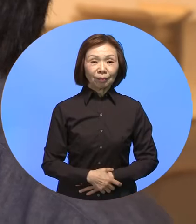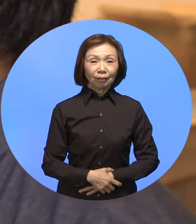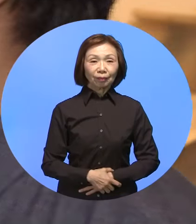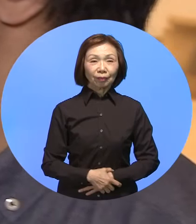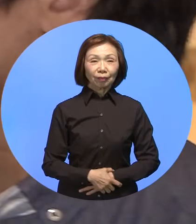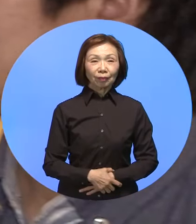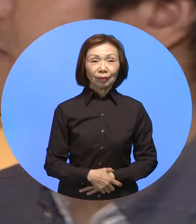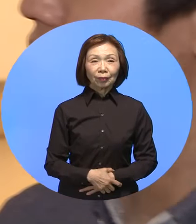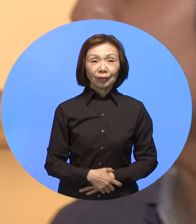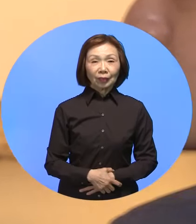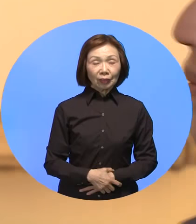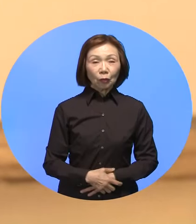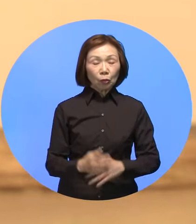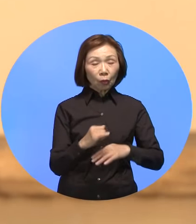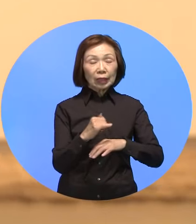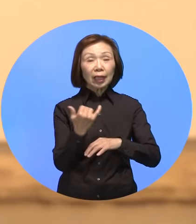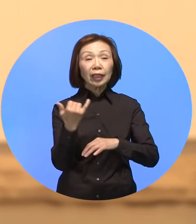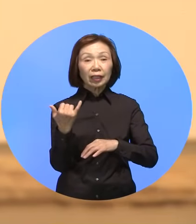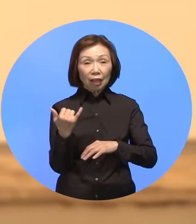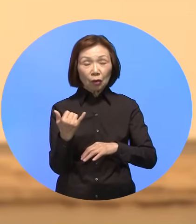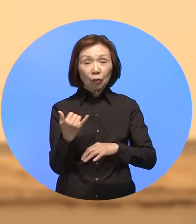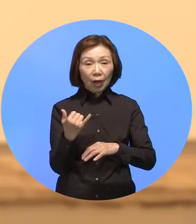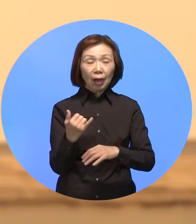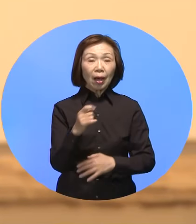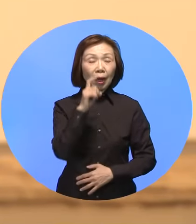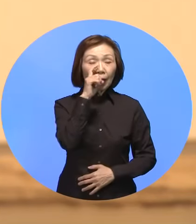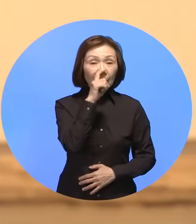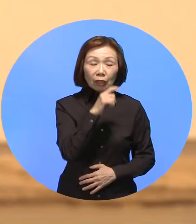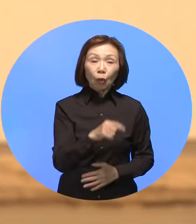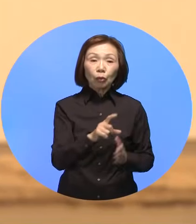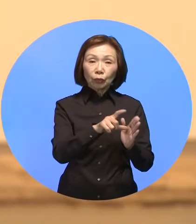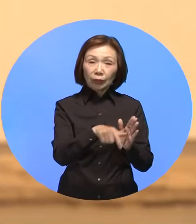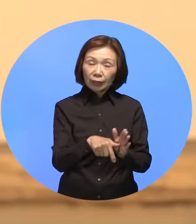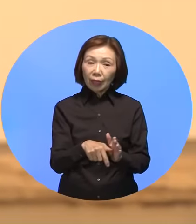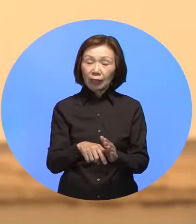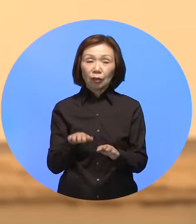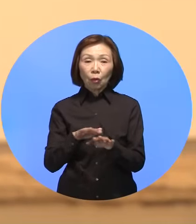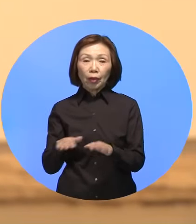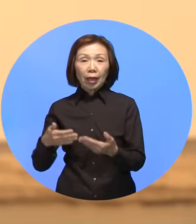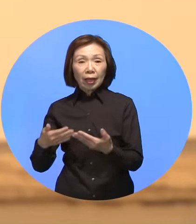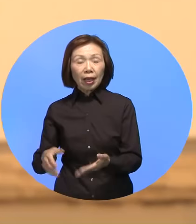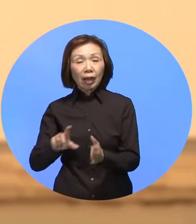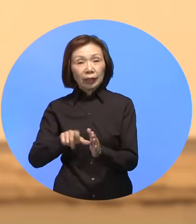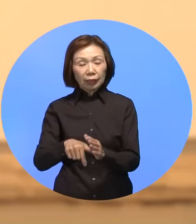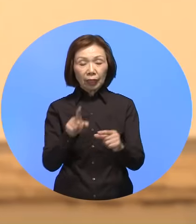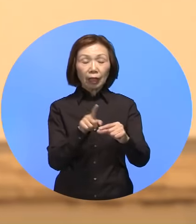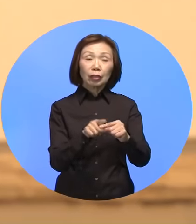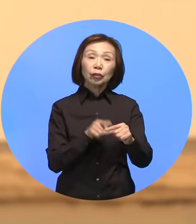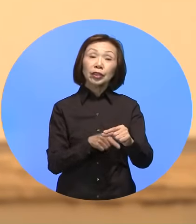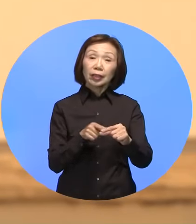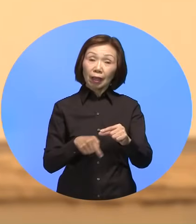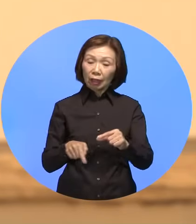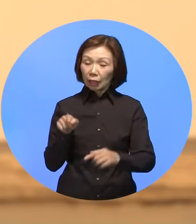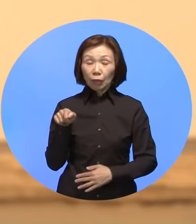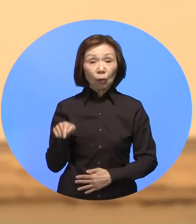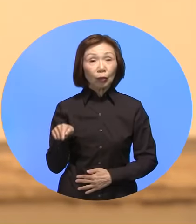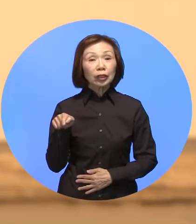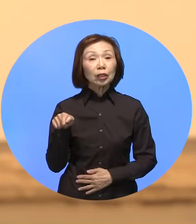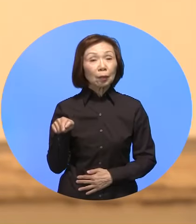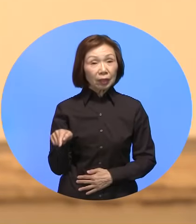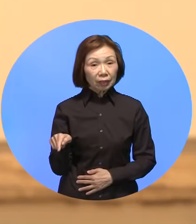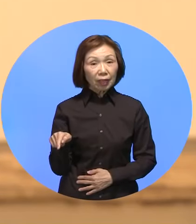ですかこの遺跡では古墳時代と平安時代の遺物が中心になりました平安時代につきまして